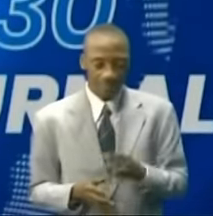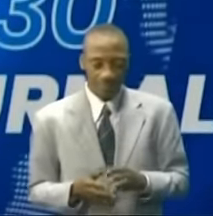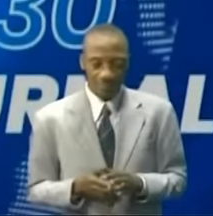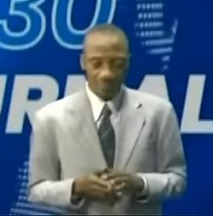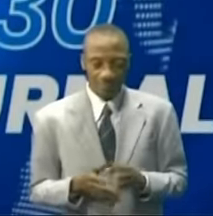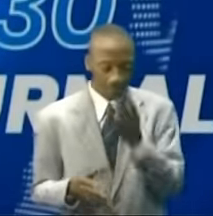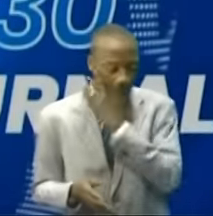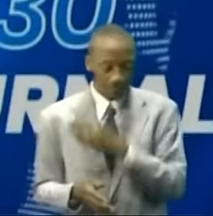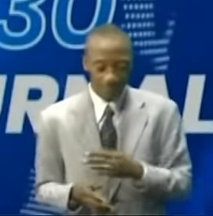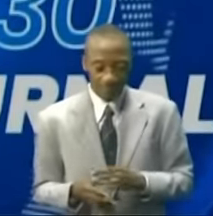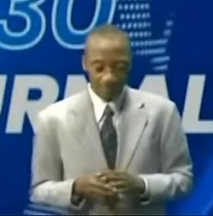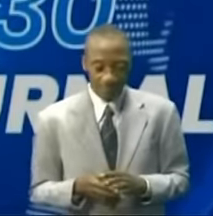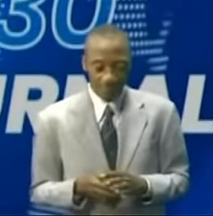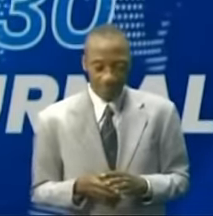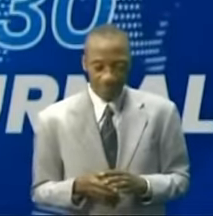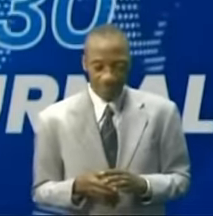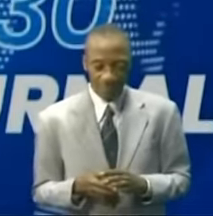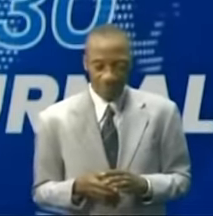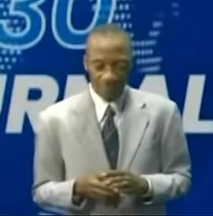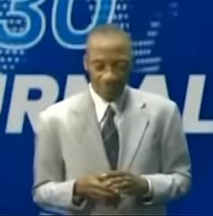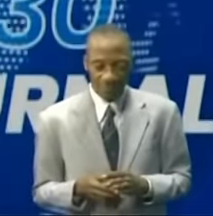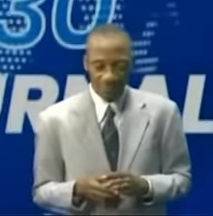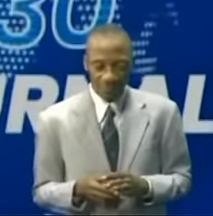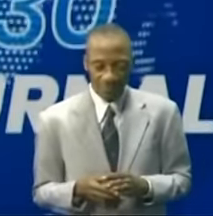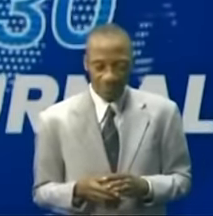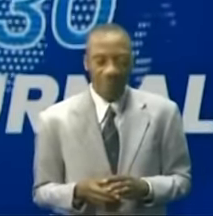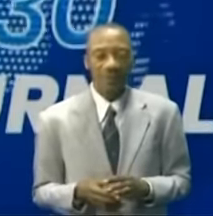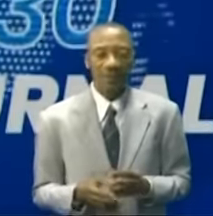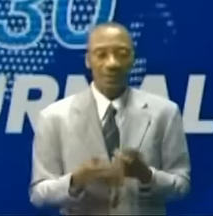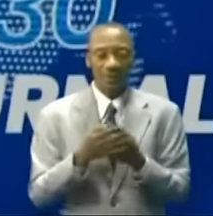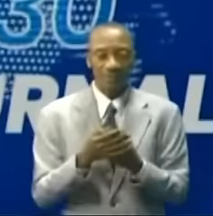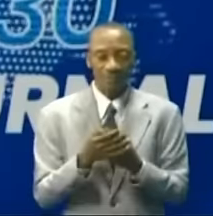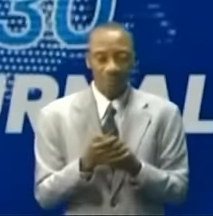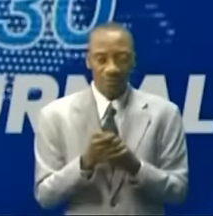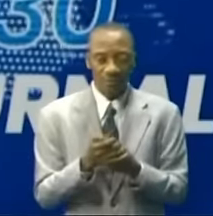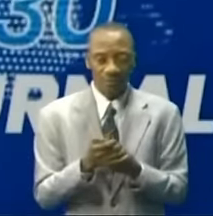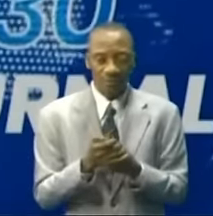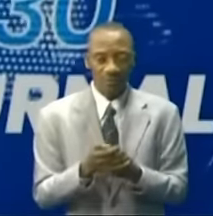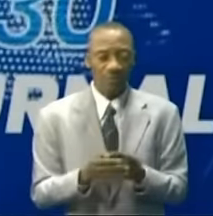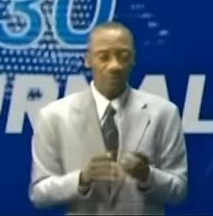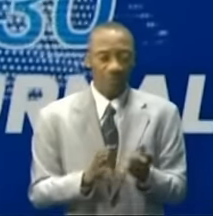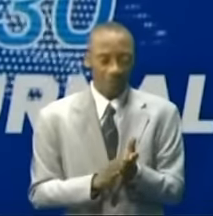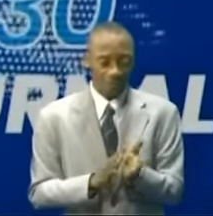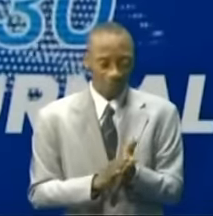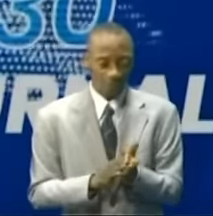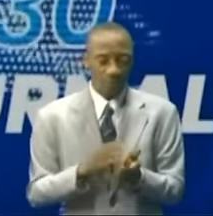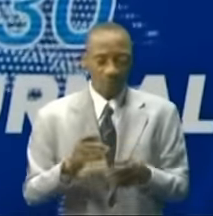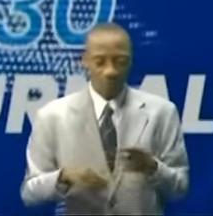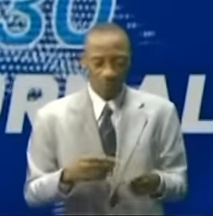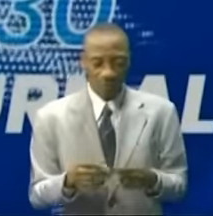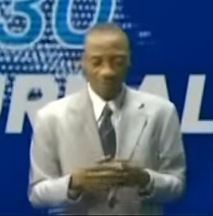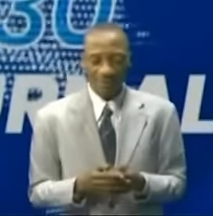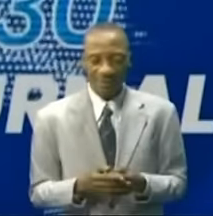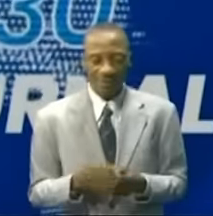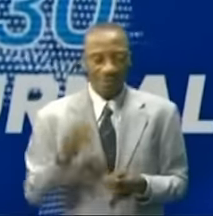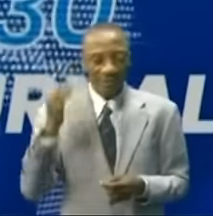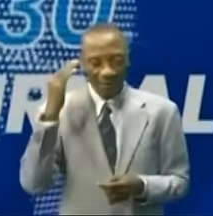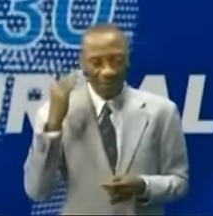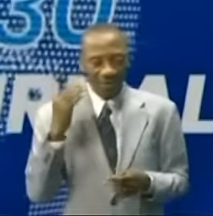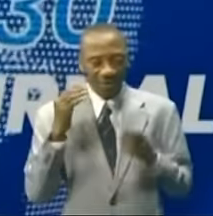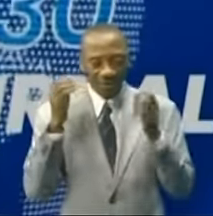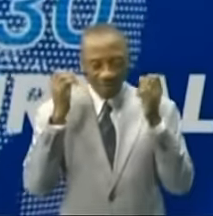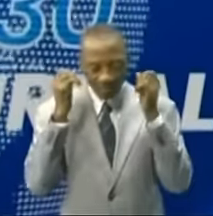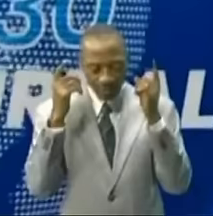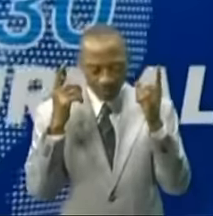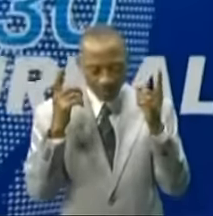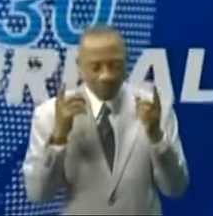nationale et Nouvelle Citoyenneté vient de lancer le travaux d'évaluation de la feuille de route des activités du DINACOPE. La situation